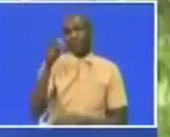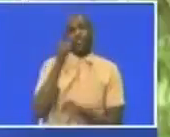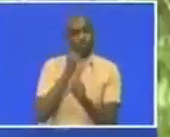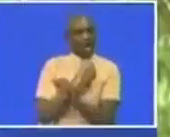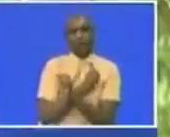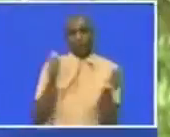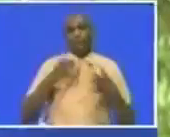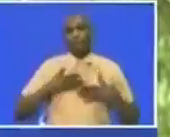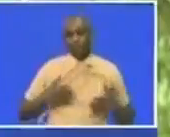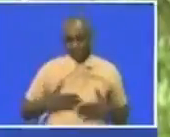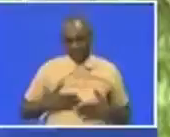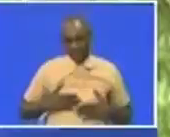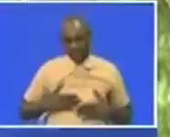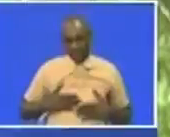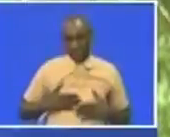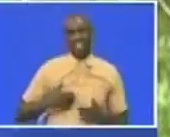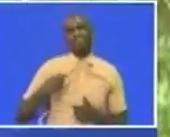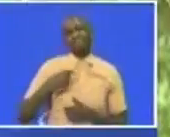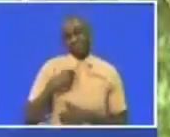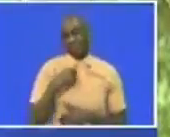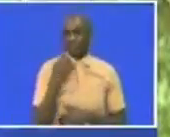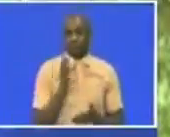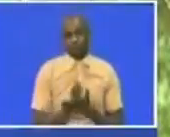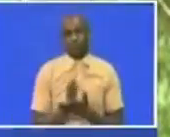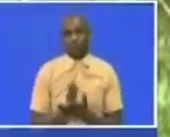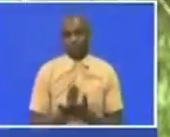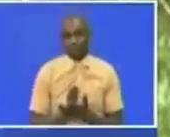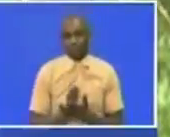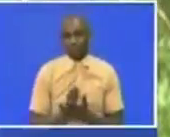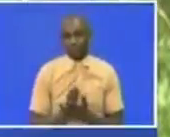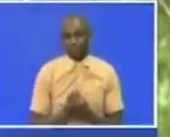kazi. Namaliza ugonjwa.